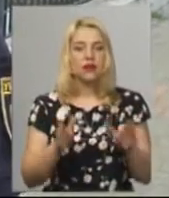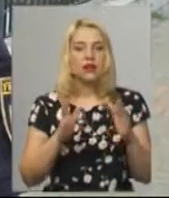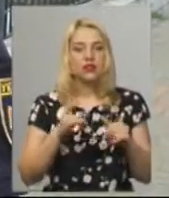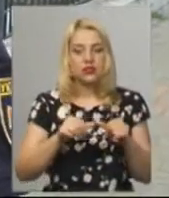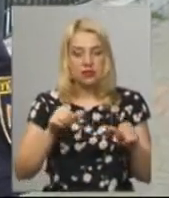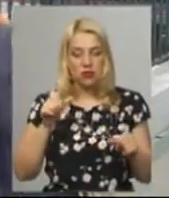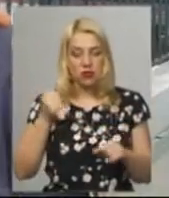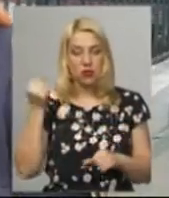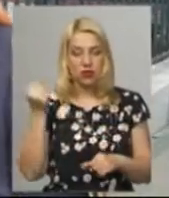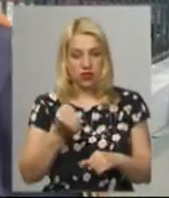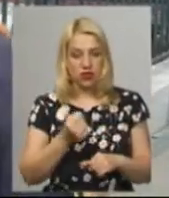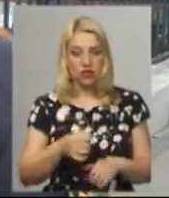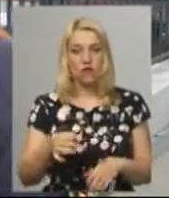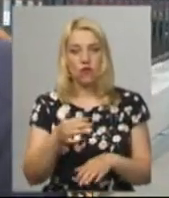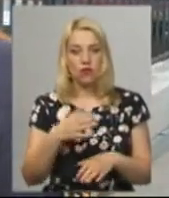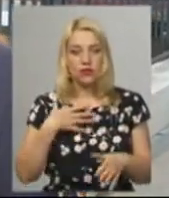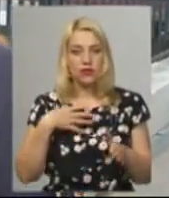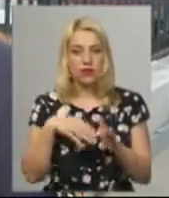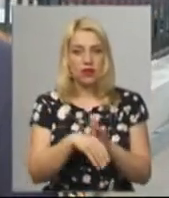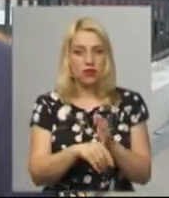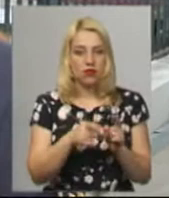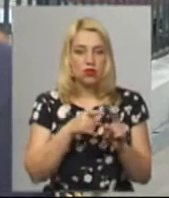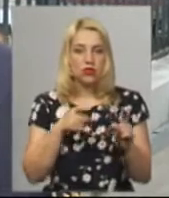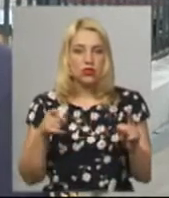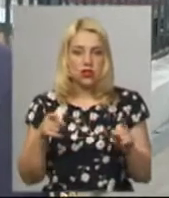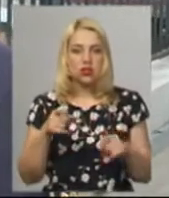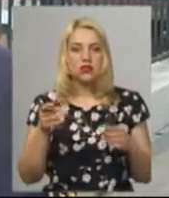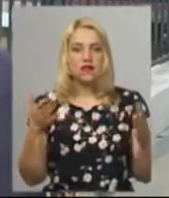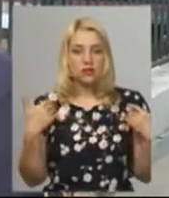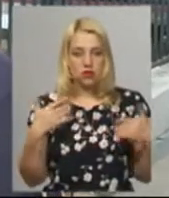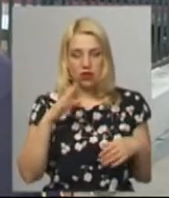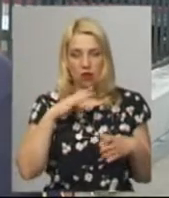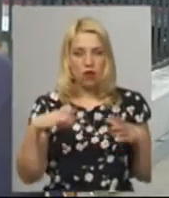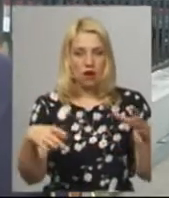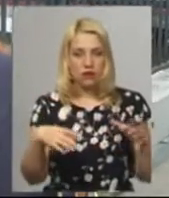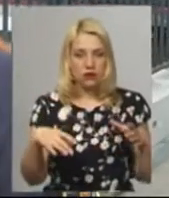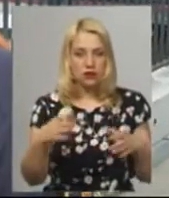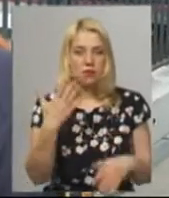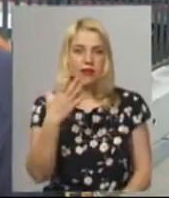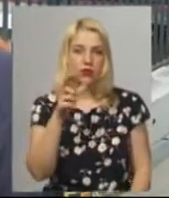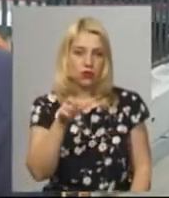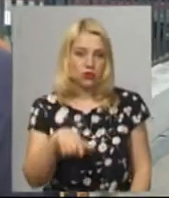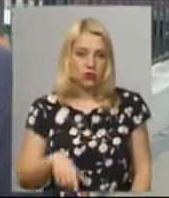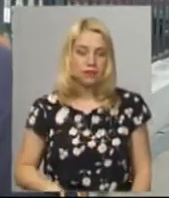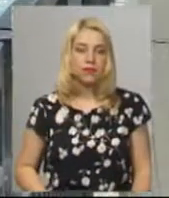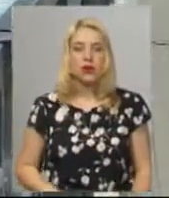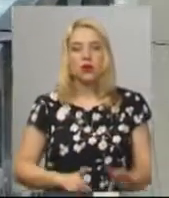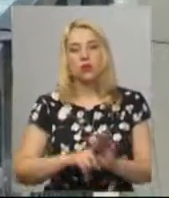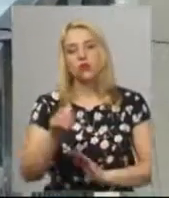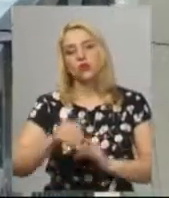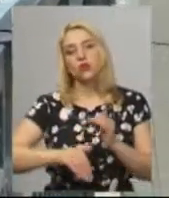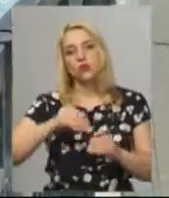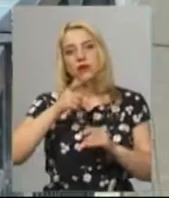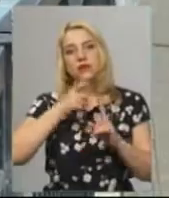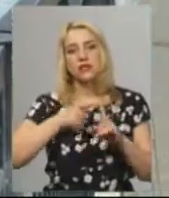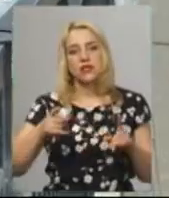їхнього відпочинку. Лише за минулий тиждень в області загинуло під час відпочинку на воді 5 людей. З